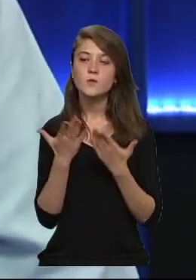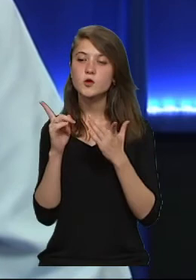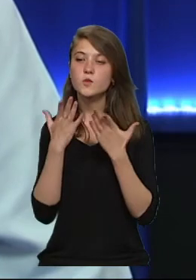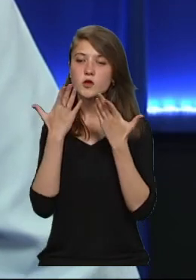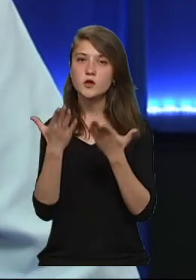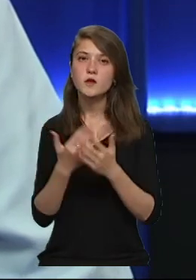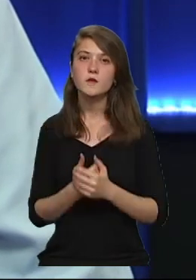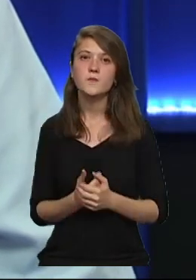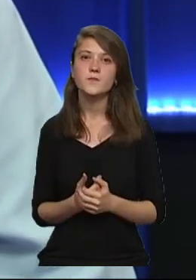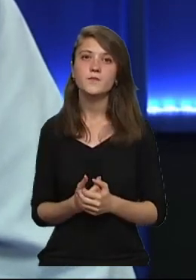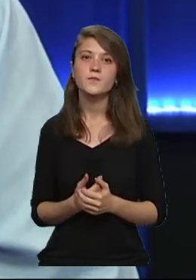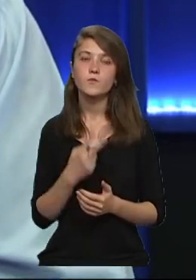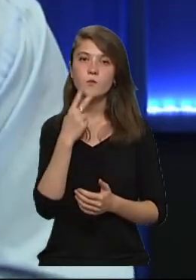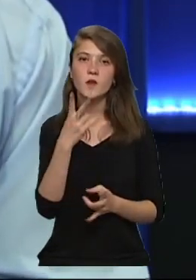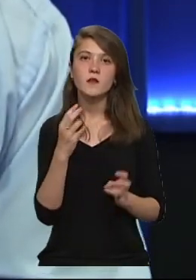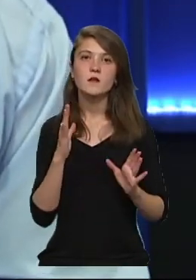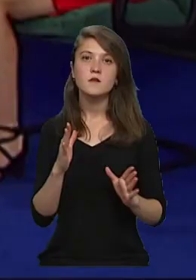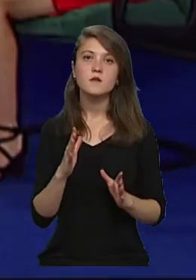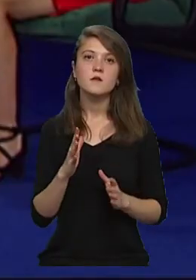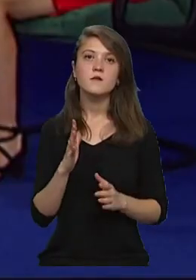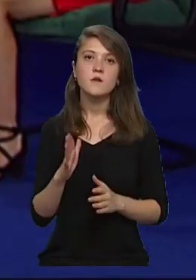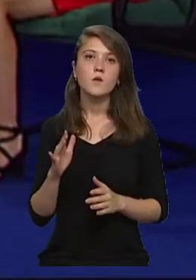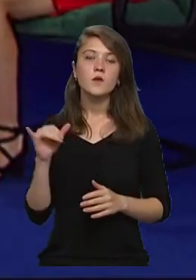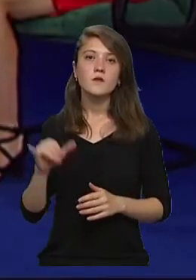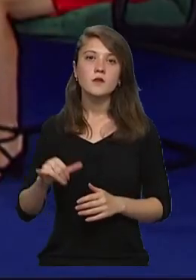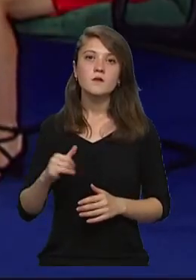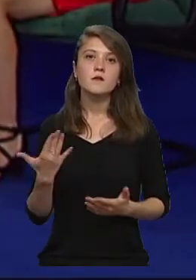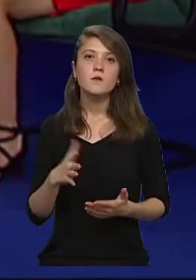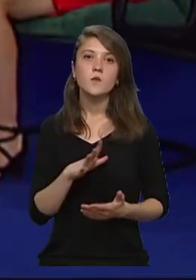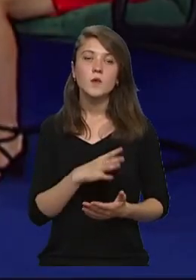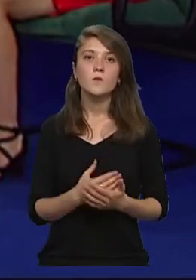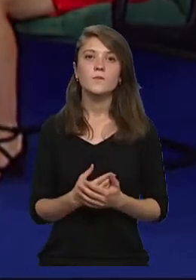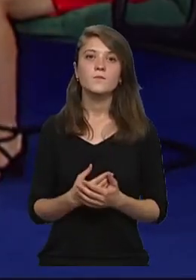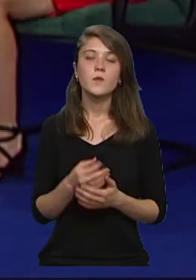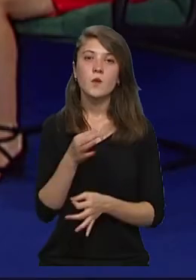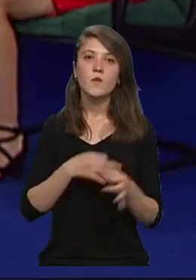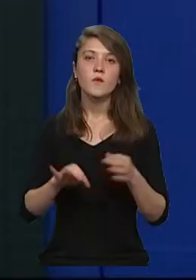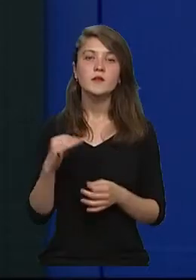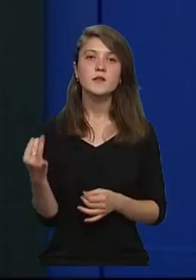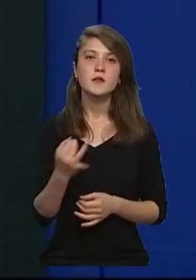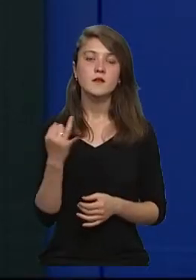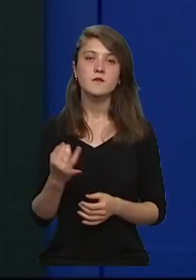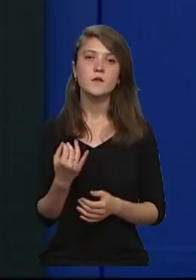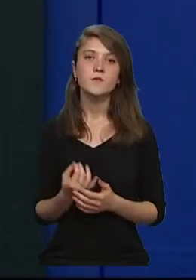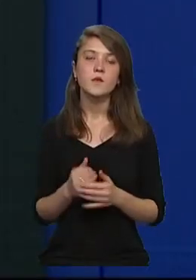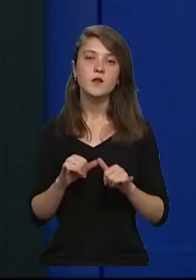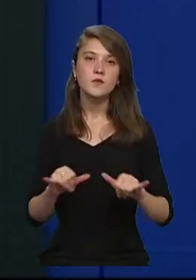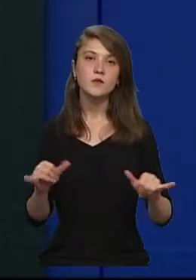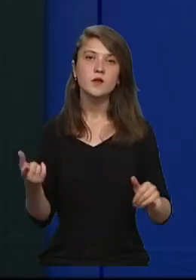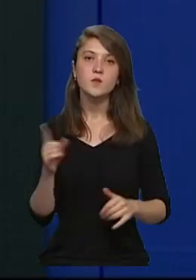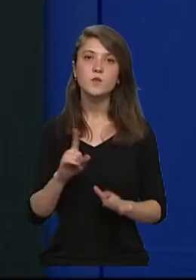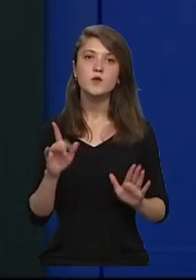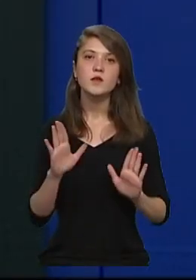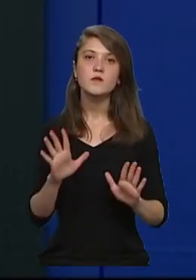не сполягаючи тільки на університети, де було б дискусійно і цікаво розвиватися, тому що